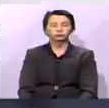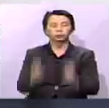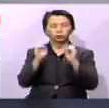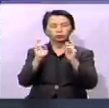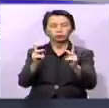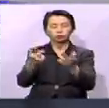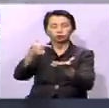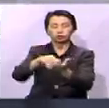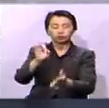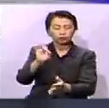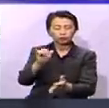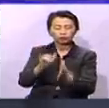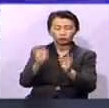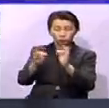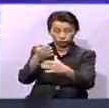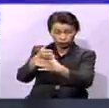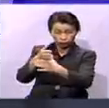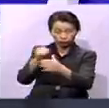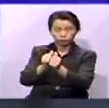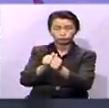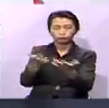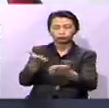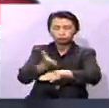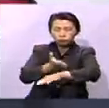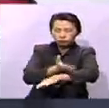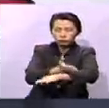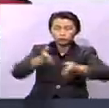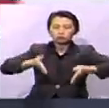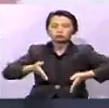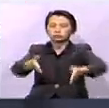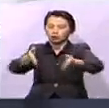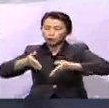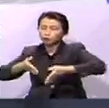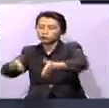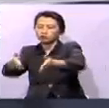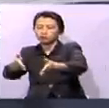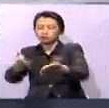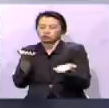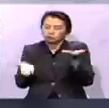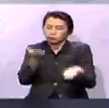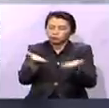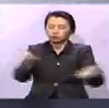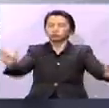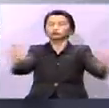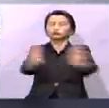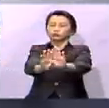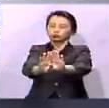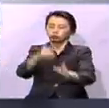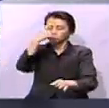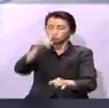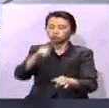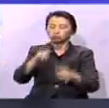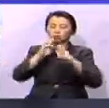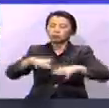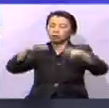Okey, satu lagi Syahliza, kalau boleh kongsikan antara perkembangan mengenai jalan-jalan yang kemungkinan ditutup untuk